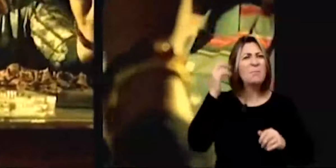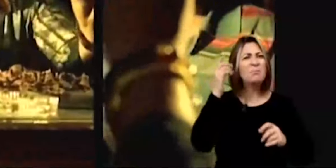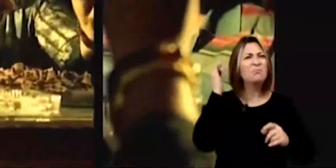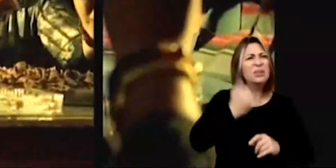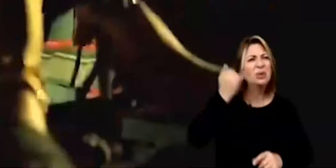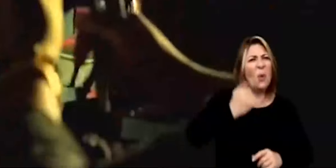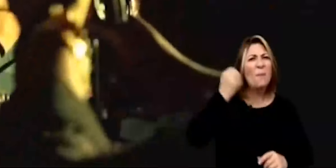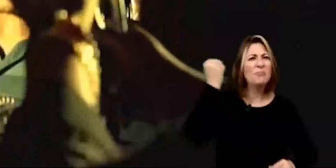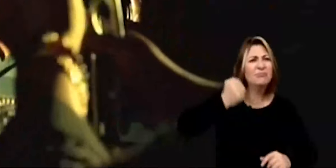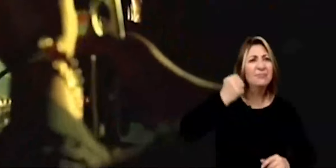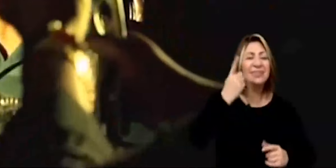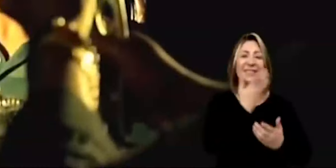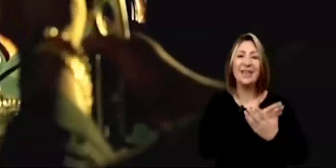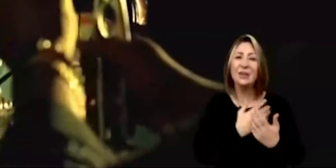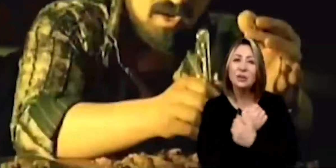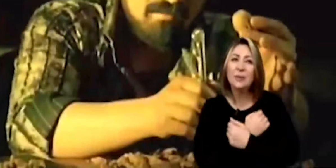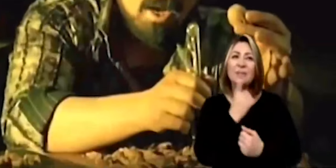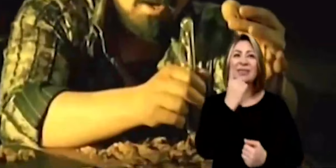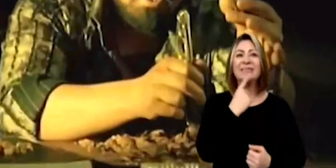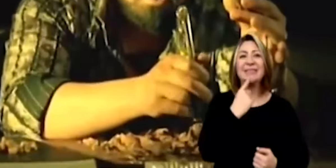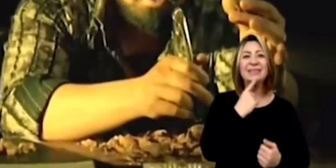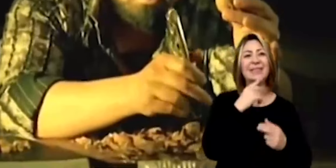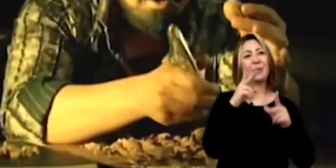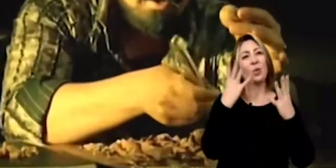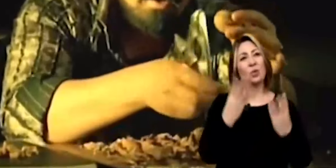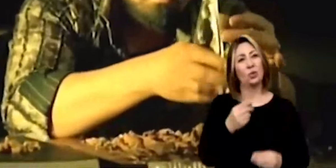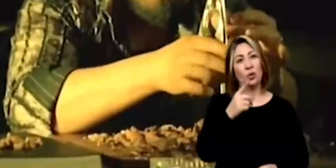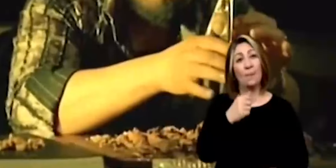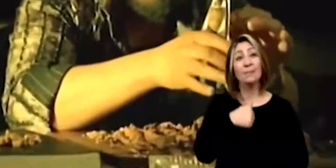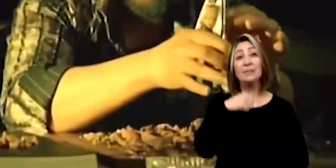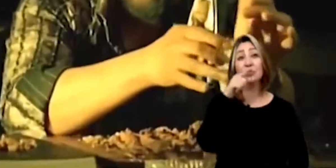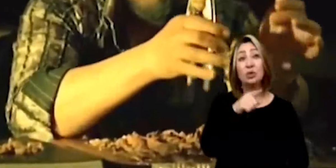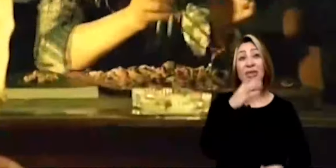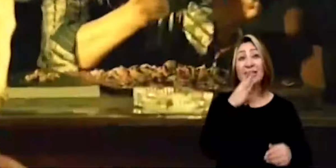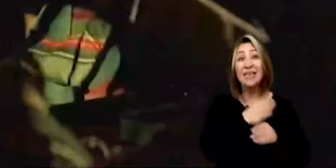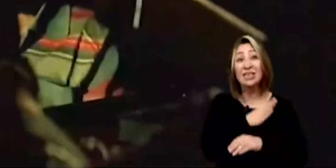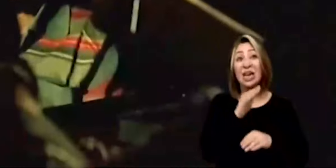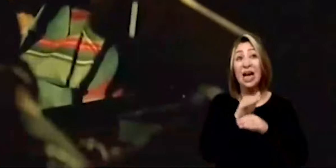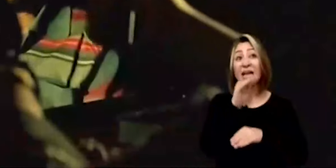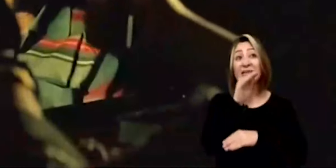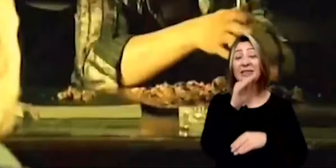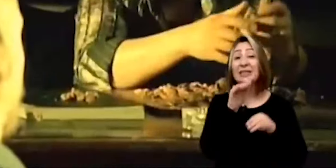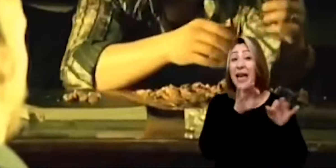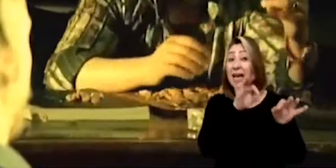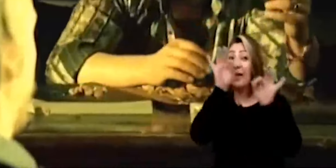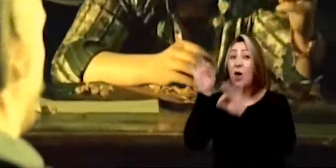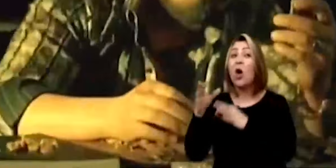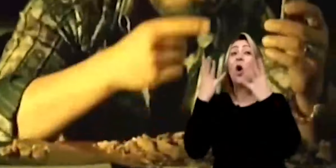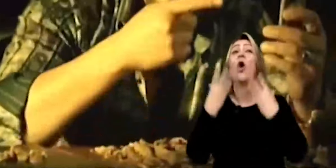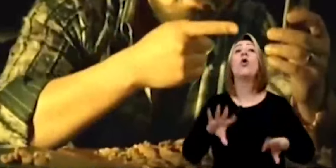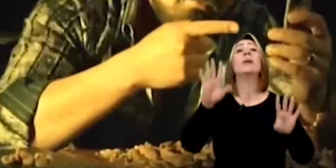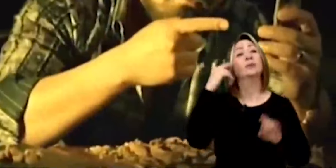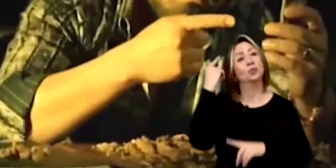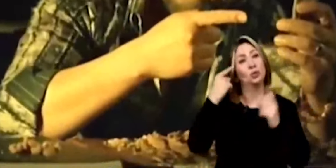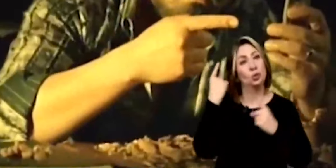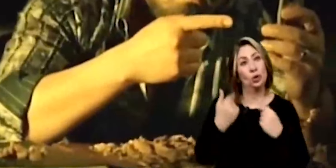barış elçisi, bir sevgi yumağı, bir şefkat deryası gibi kalıyordu. Biz bunun gerçek hayatta bir yansımasının olmadığını uma